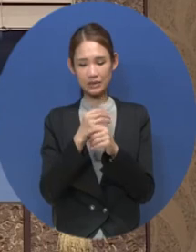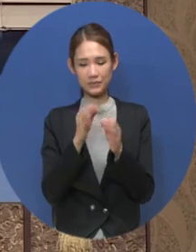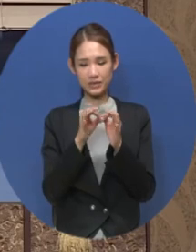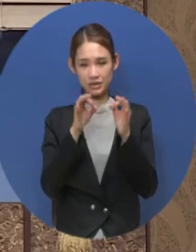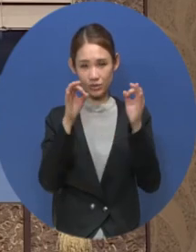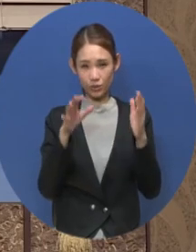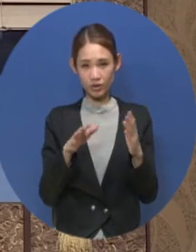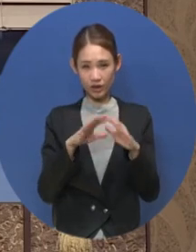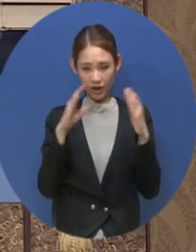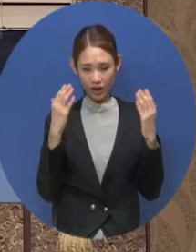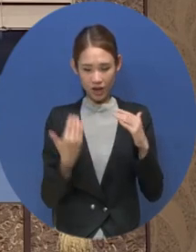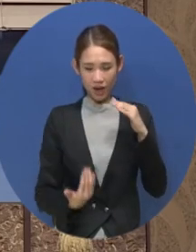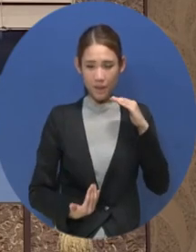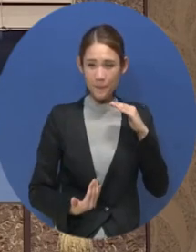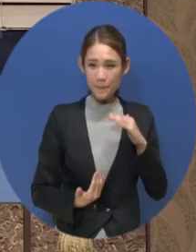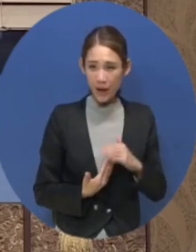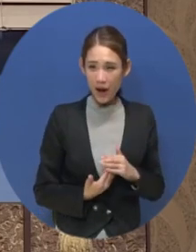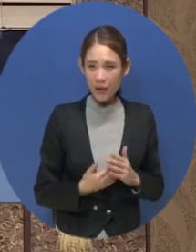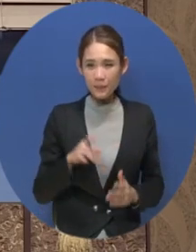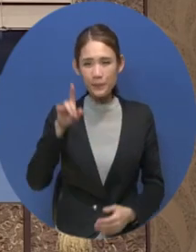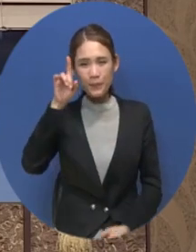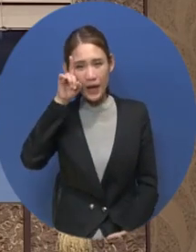다 하지는 못할 거라고 생각합니다.